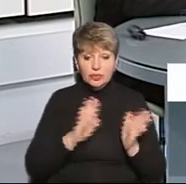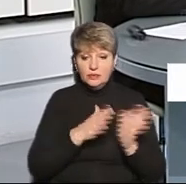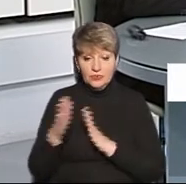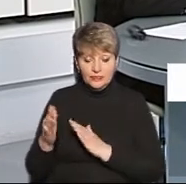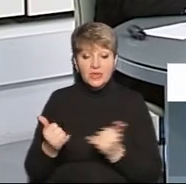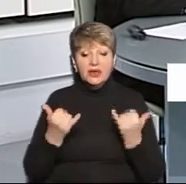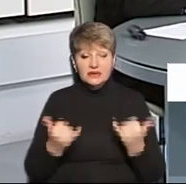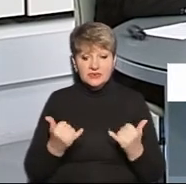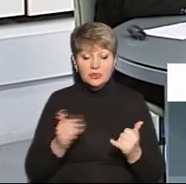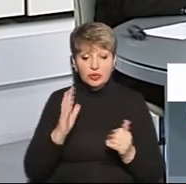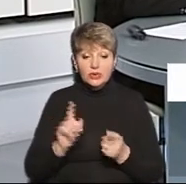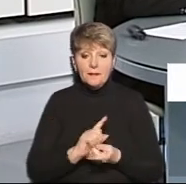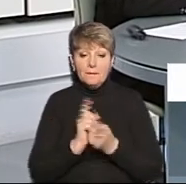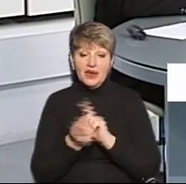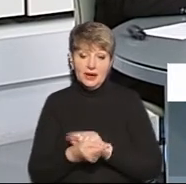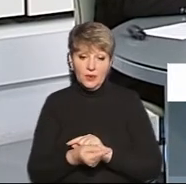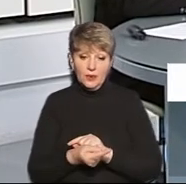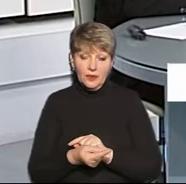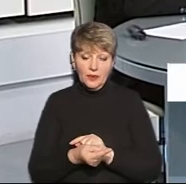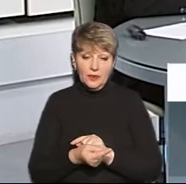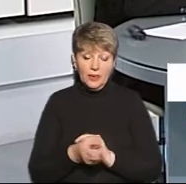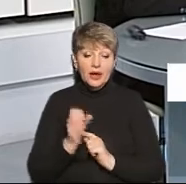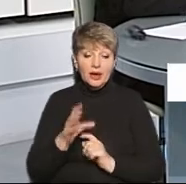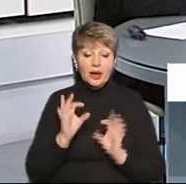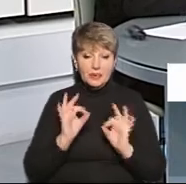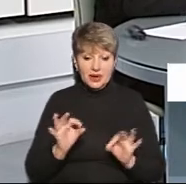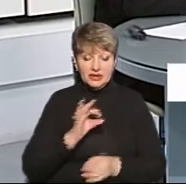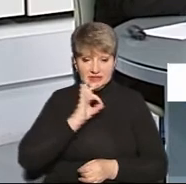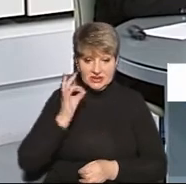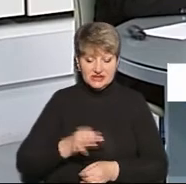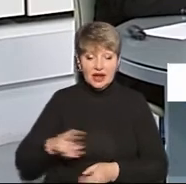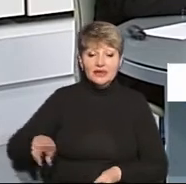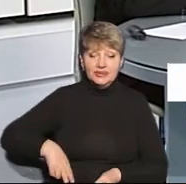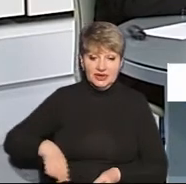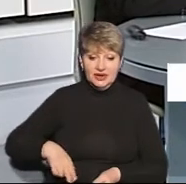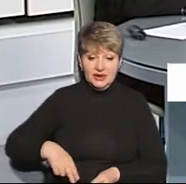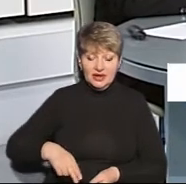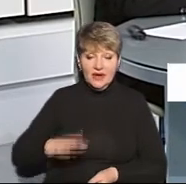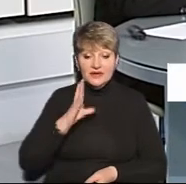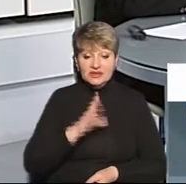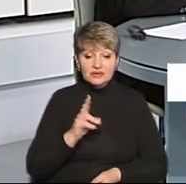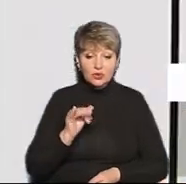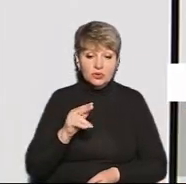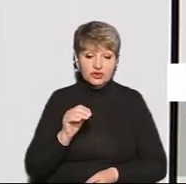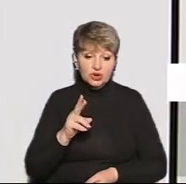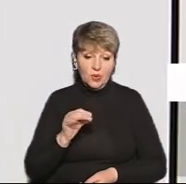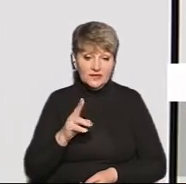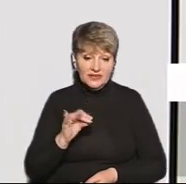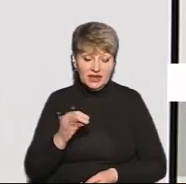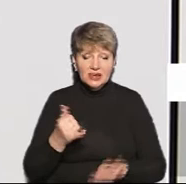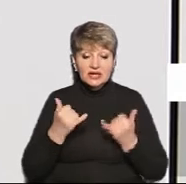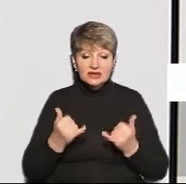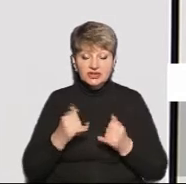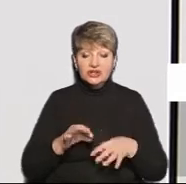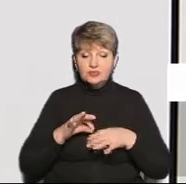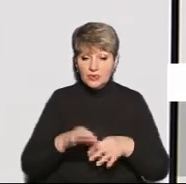сьогодні вже буде перехід. Як правильно сказав в коментарі директор департаменту охорони здоров'я та медичних послуг Всеволод Кульчуковський, що зараз відбувається